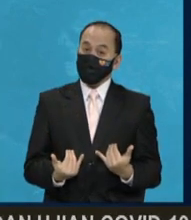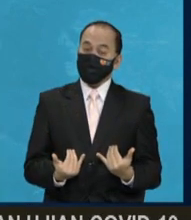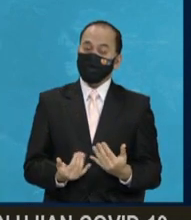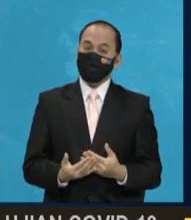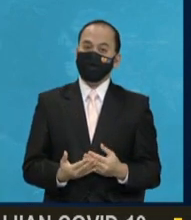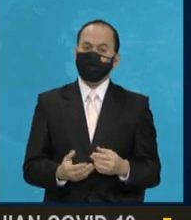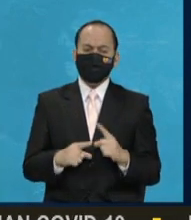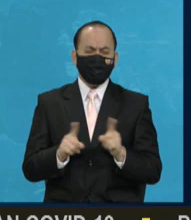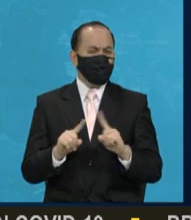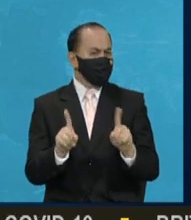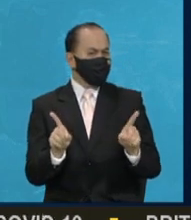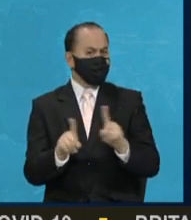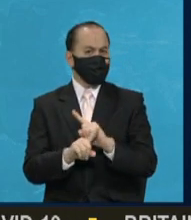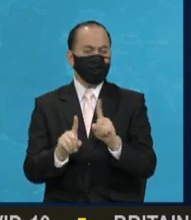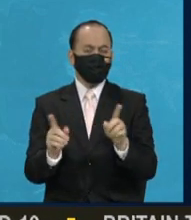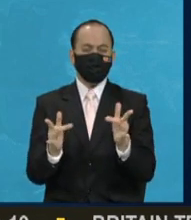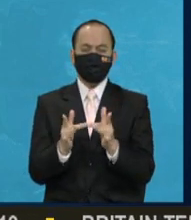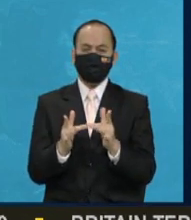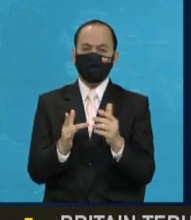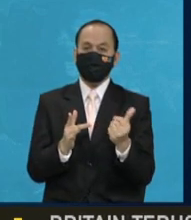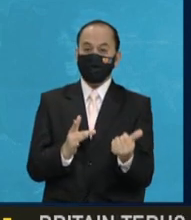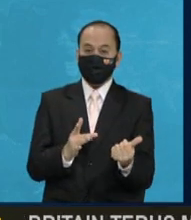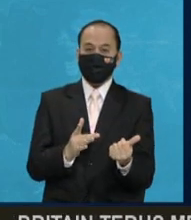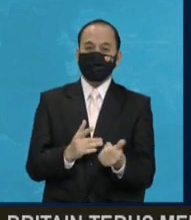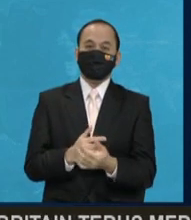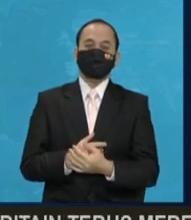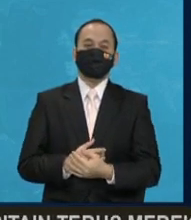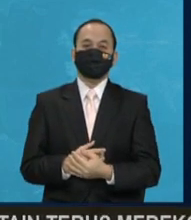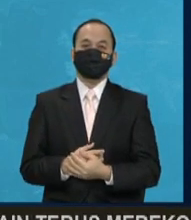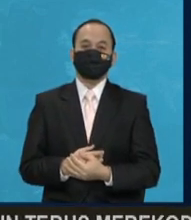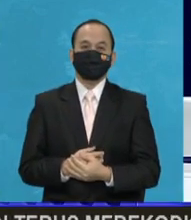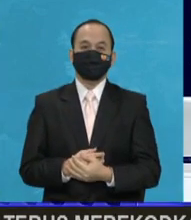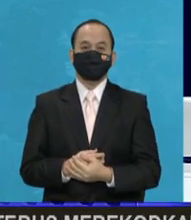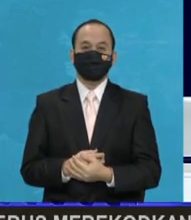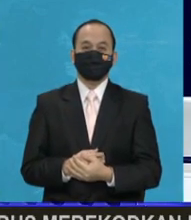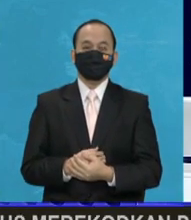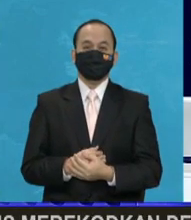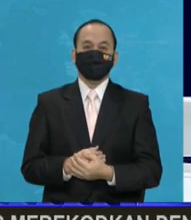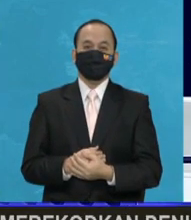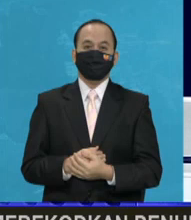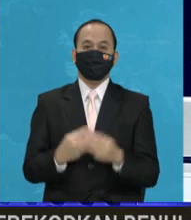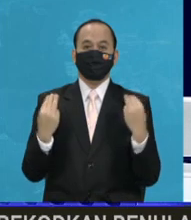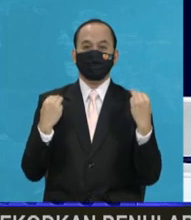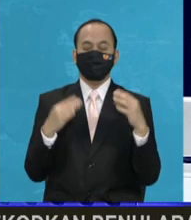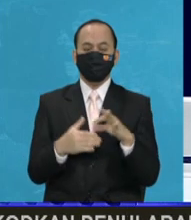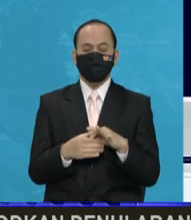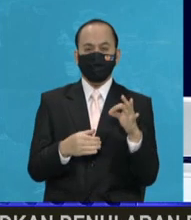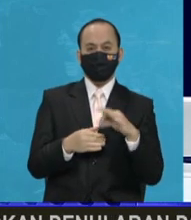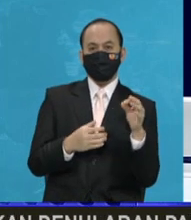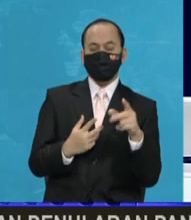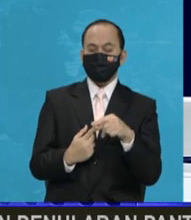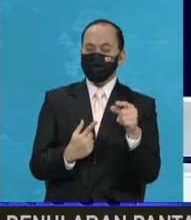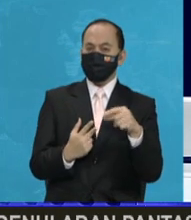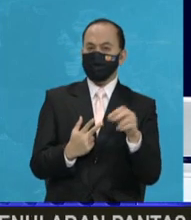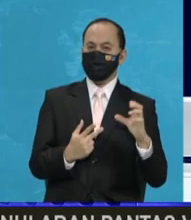kliennya memang digital out Hai majelis pengundian dan